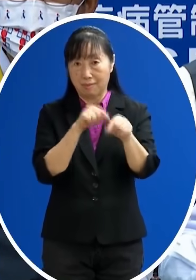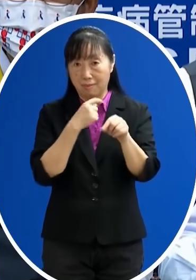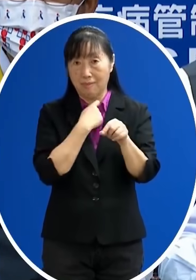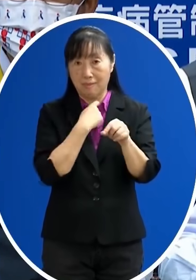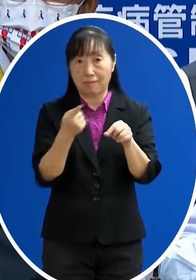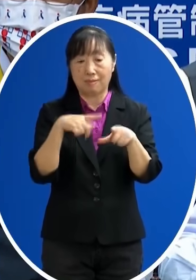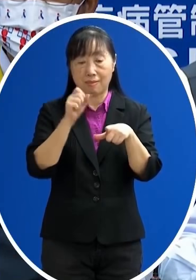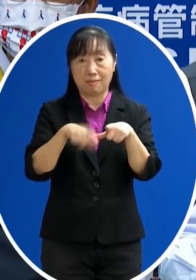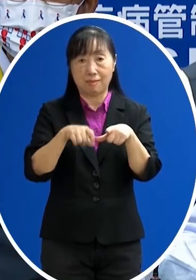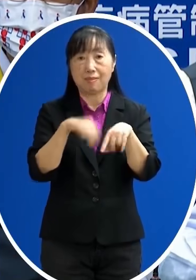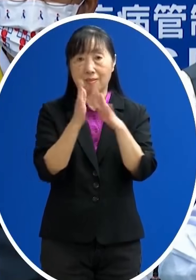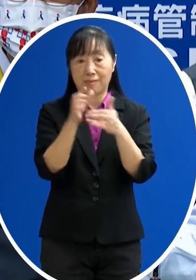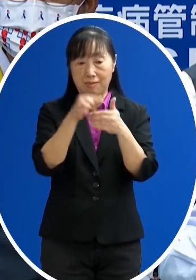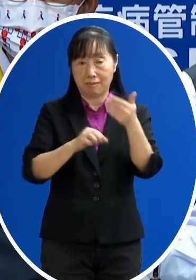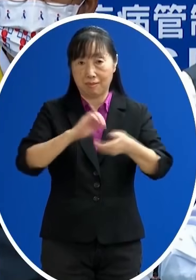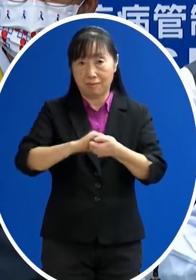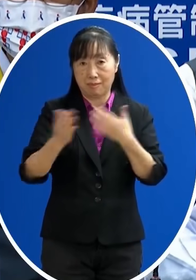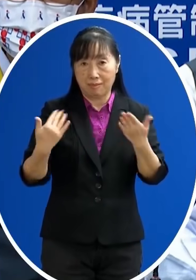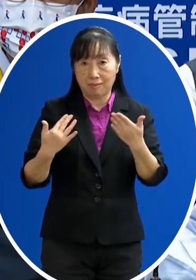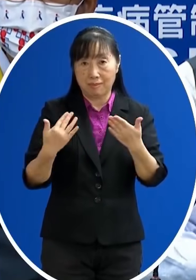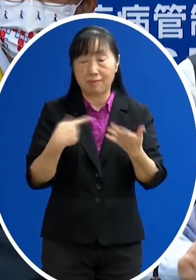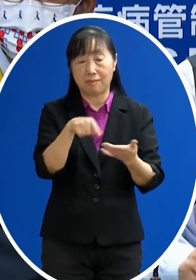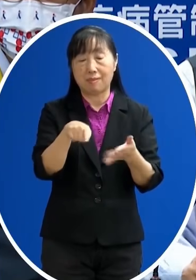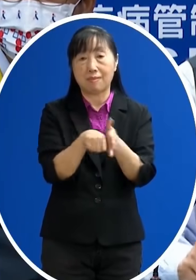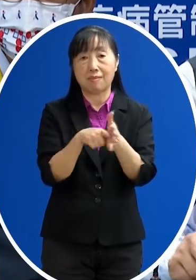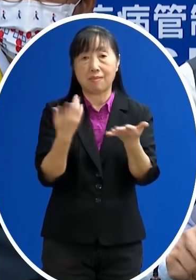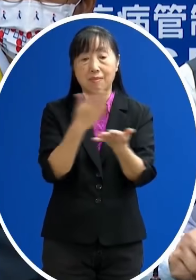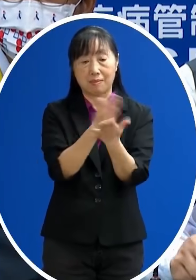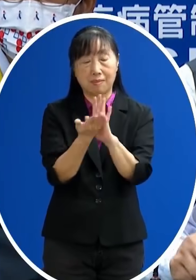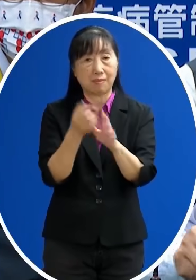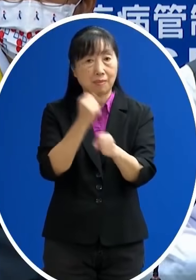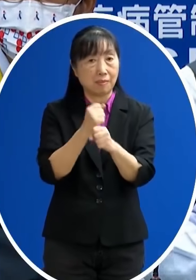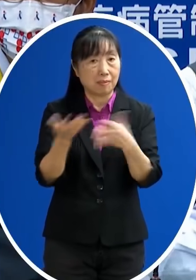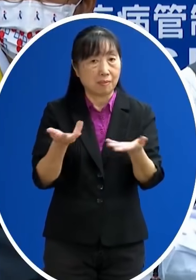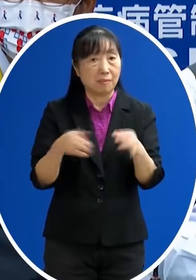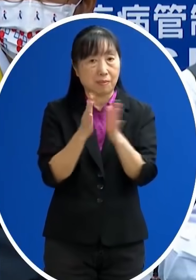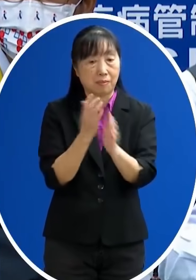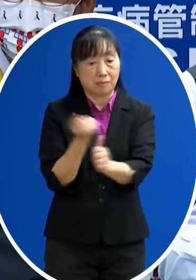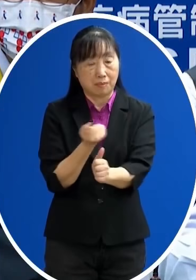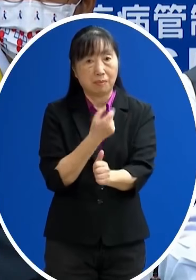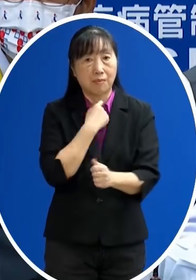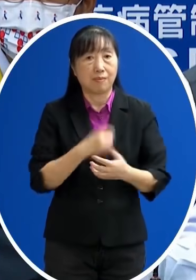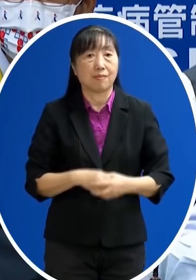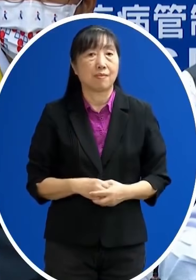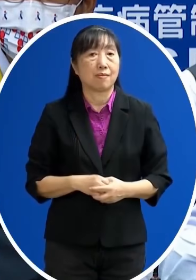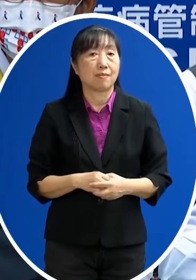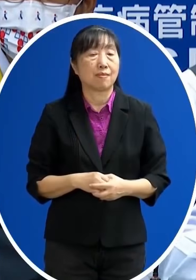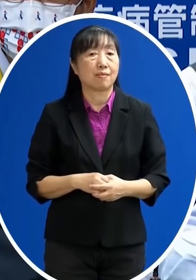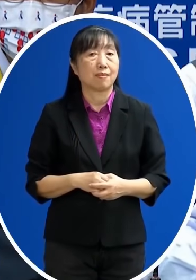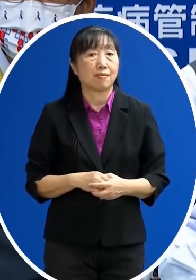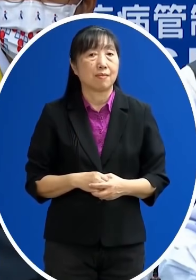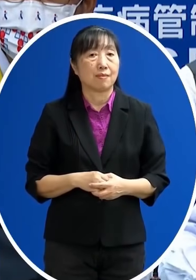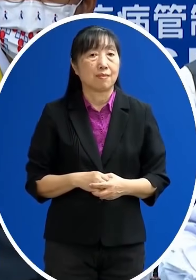持续营运指引，那强化落实市场及各行业的防疫管理及应变措施。